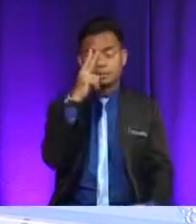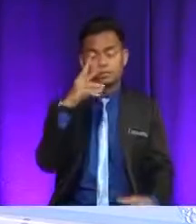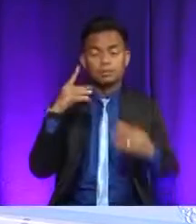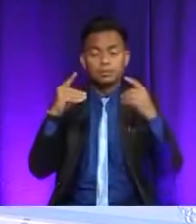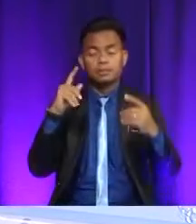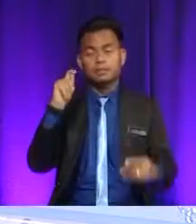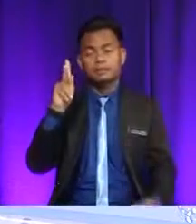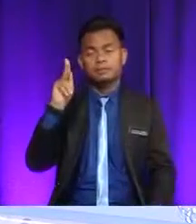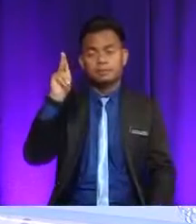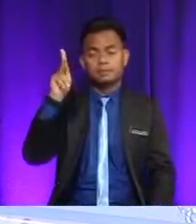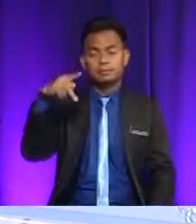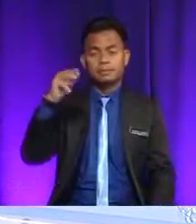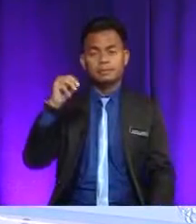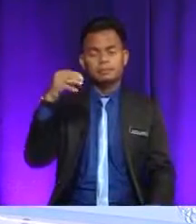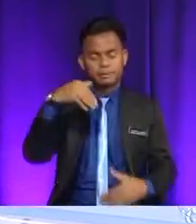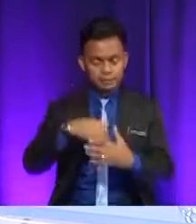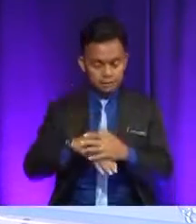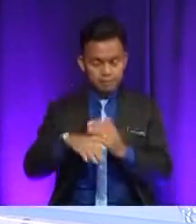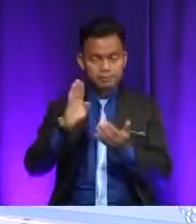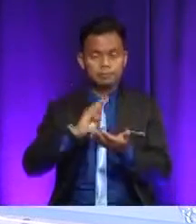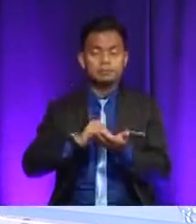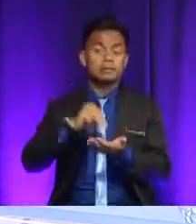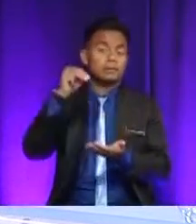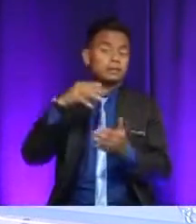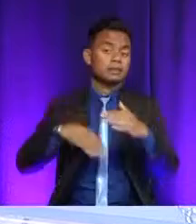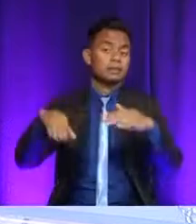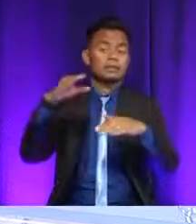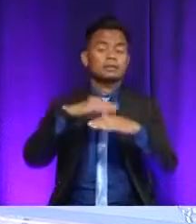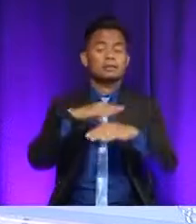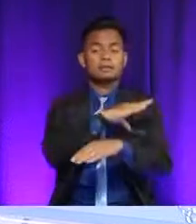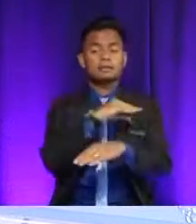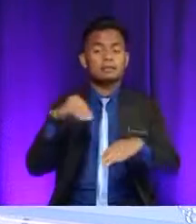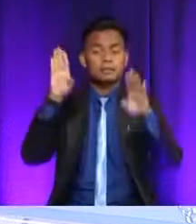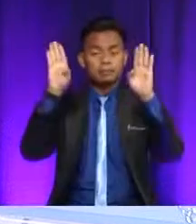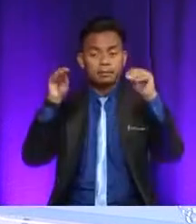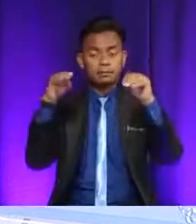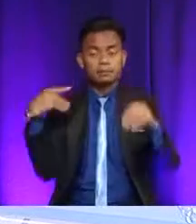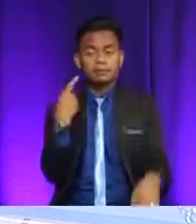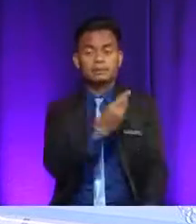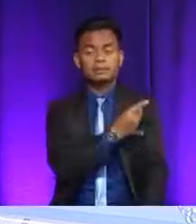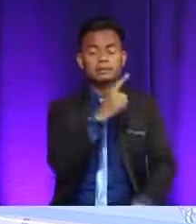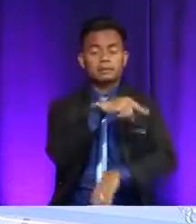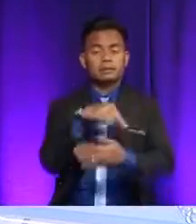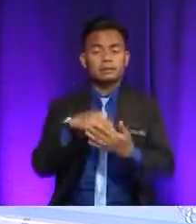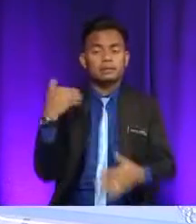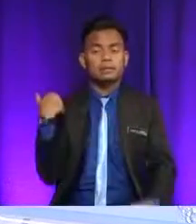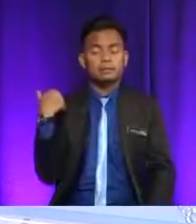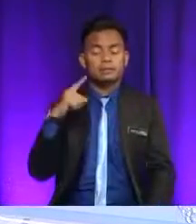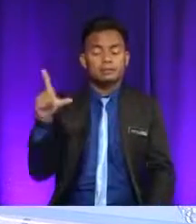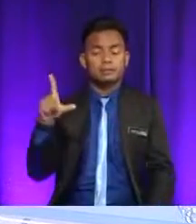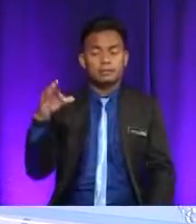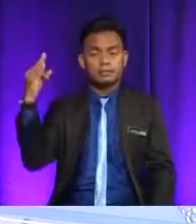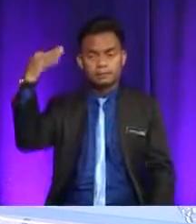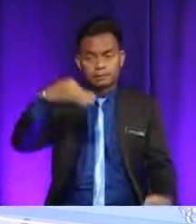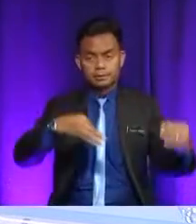atas dan mata pelajaran kita inilah fisik dan kalau kita lihat papan yang berada di belakang saya agak-agak dan beli